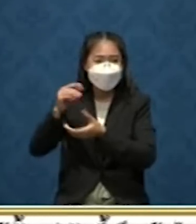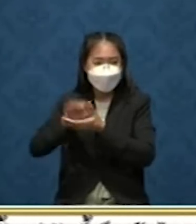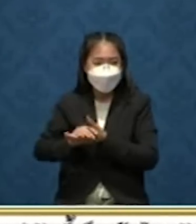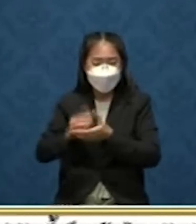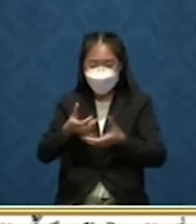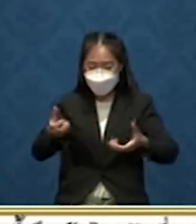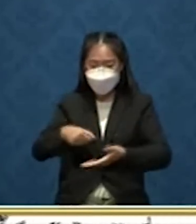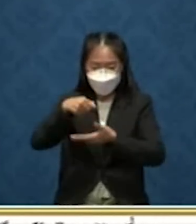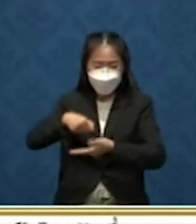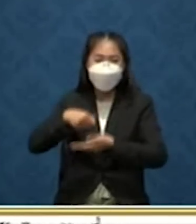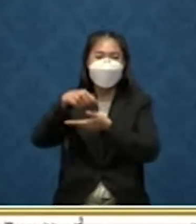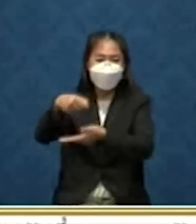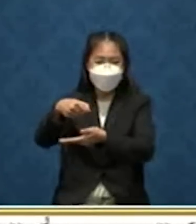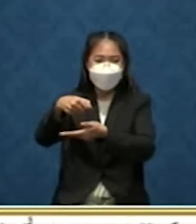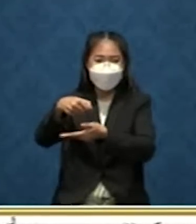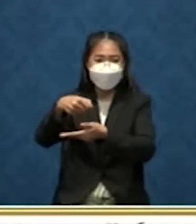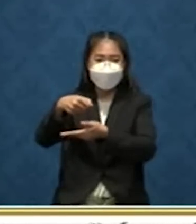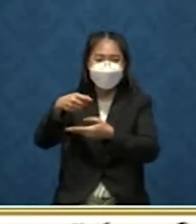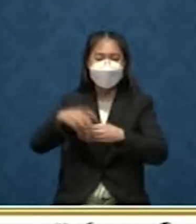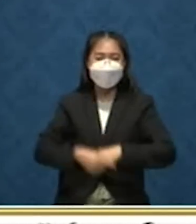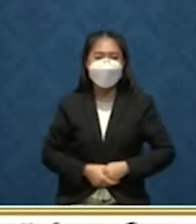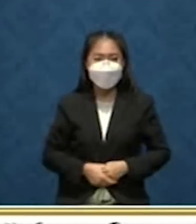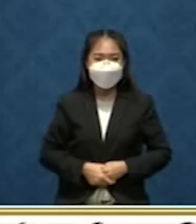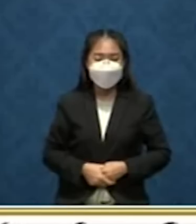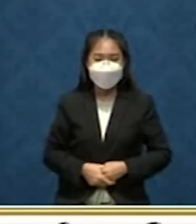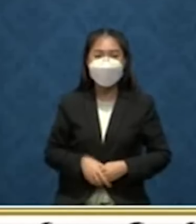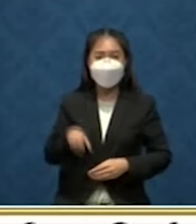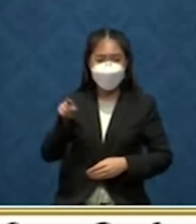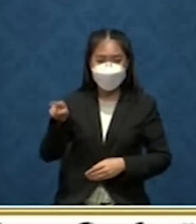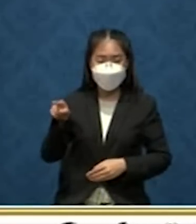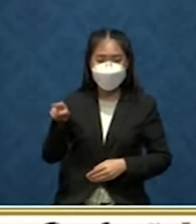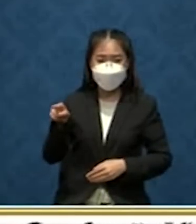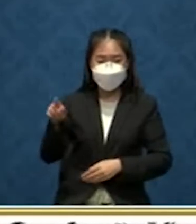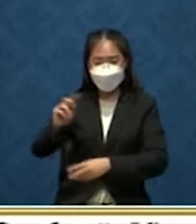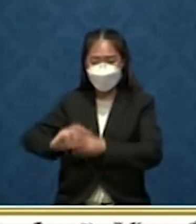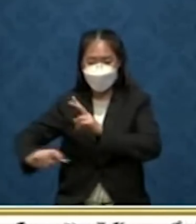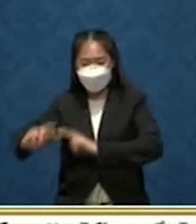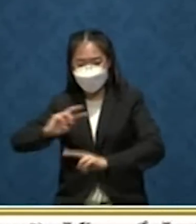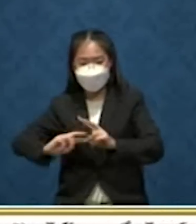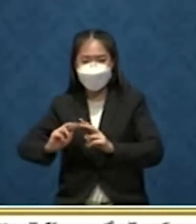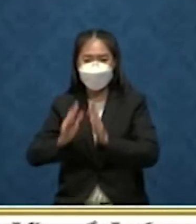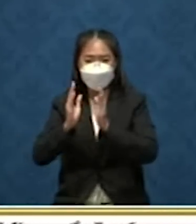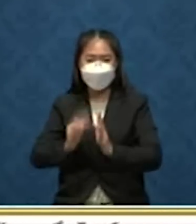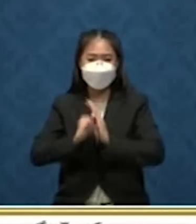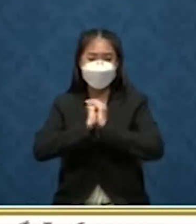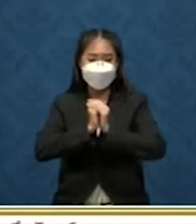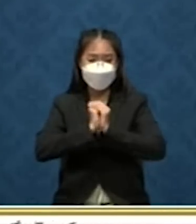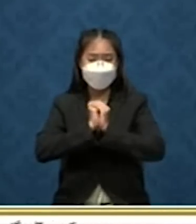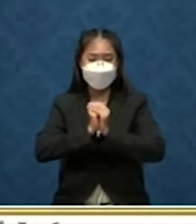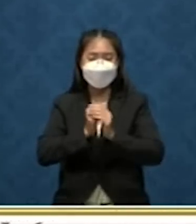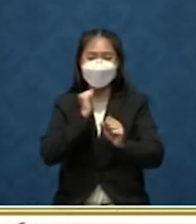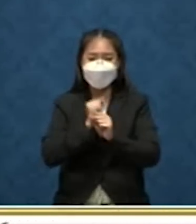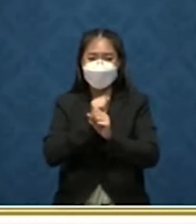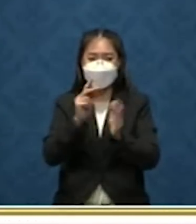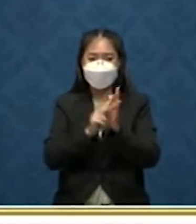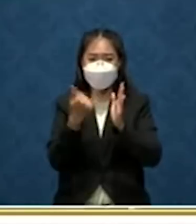และไม่ใช่แค่กตู้หาวครับคุธรรมนัศเนี่ยยังเลี้ยงจีนเท่าไ้อหลายคนครับยกตั